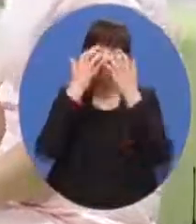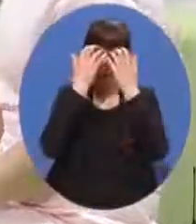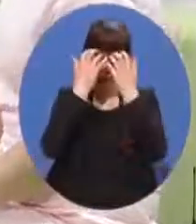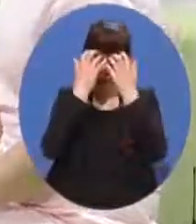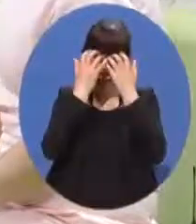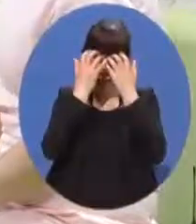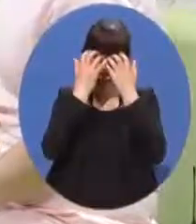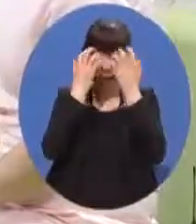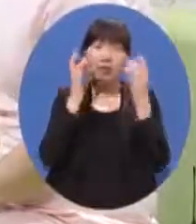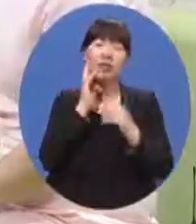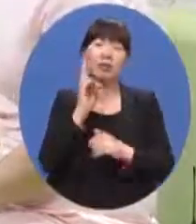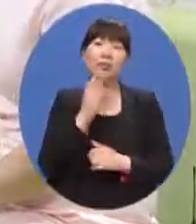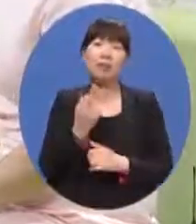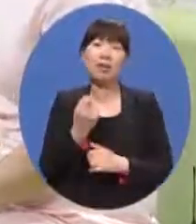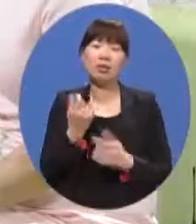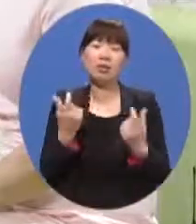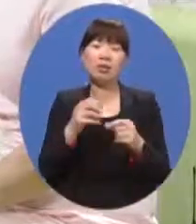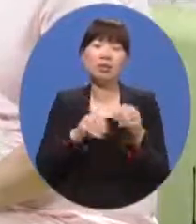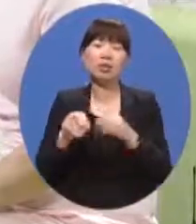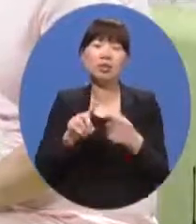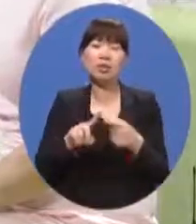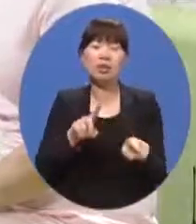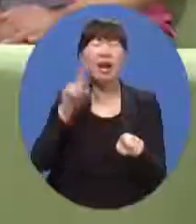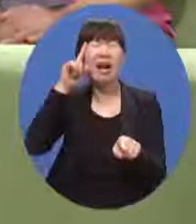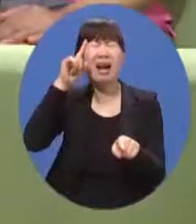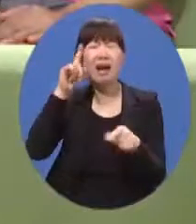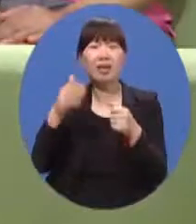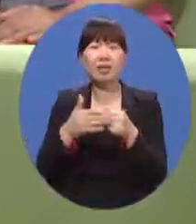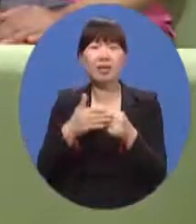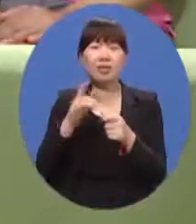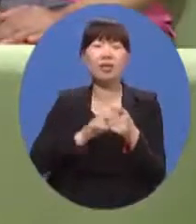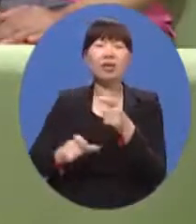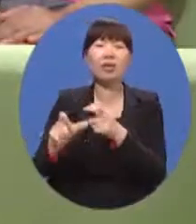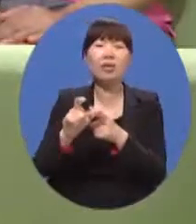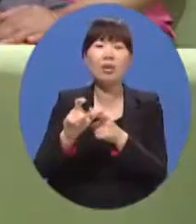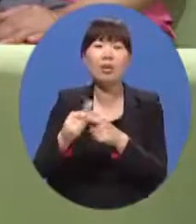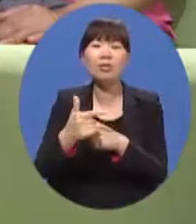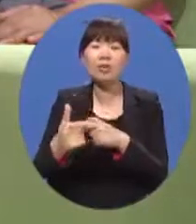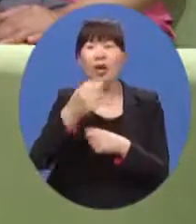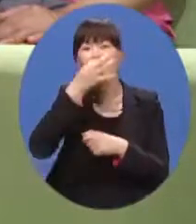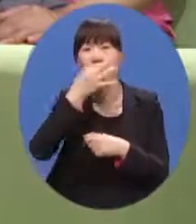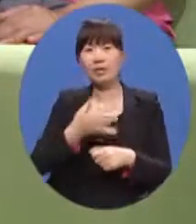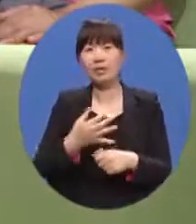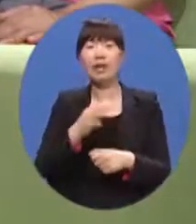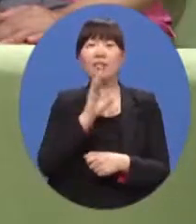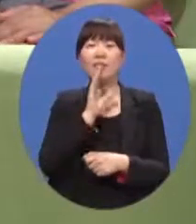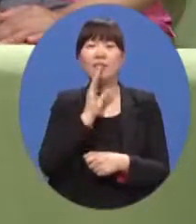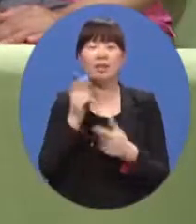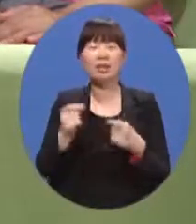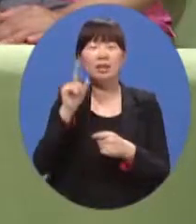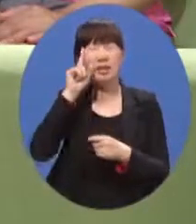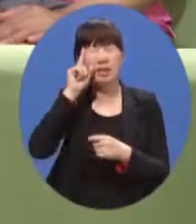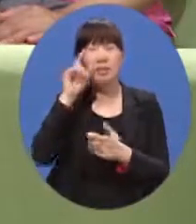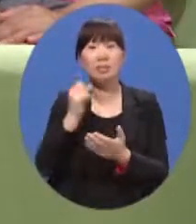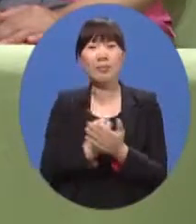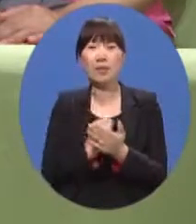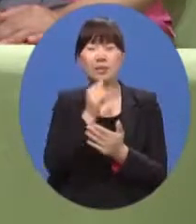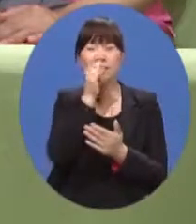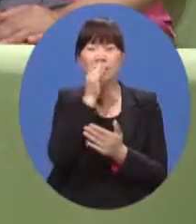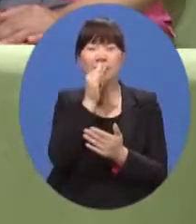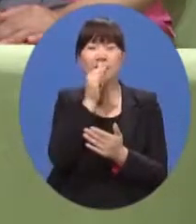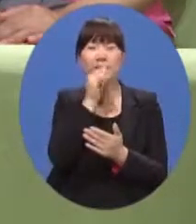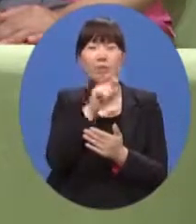것 같은데. 네, 근데 그럴수록 아이는 그거 스트레스에다가 해서 너무나 힘들어지게 되고 네. 그렇게 스트레스를 받게 되면은